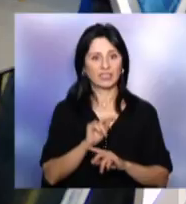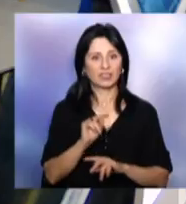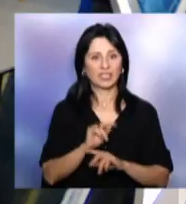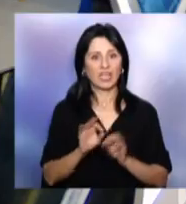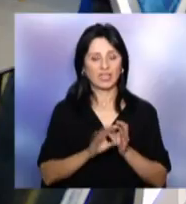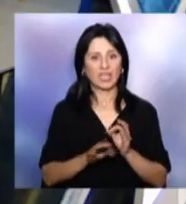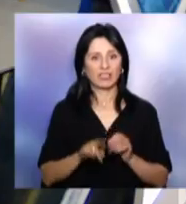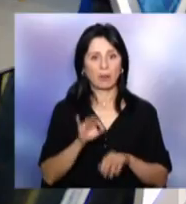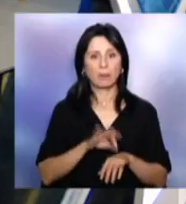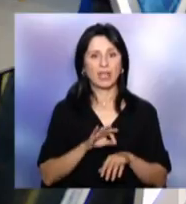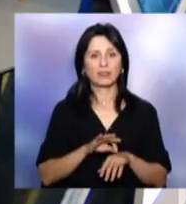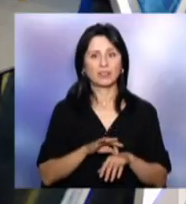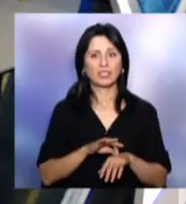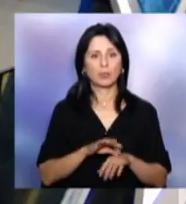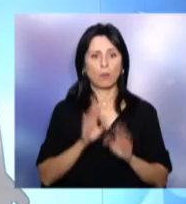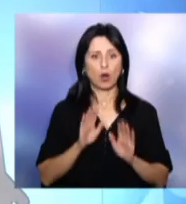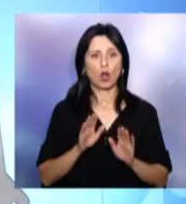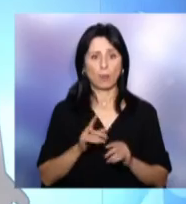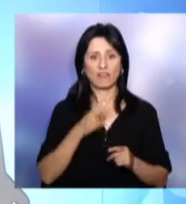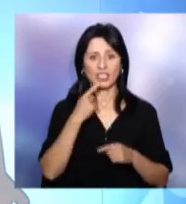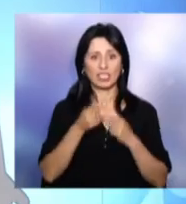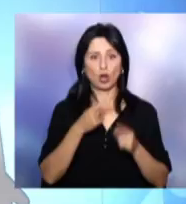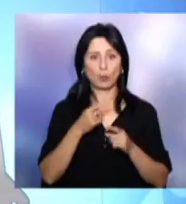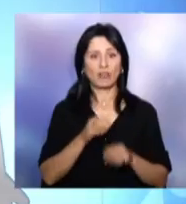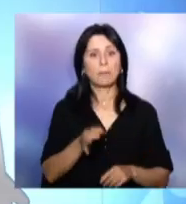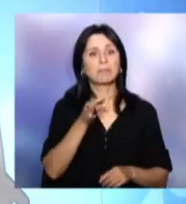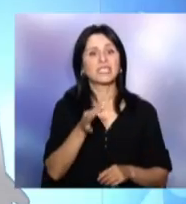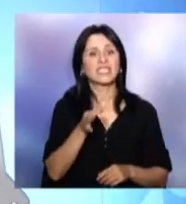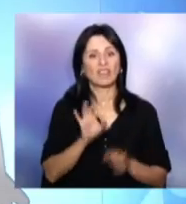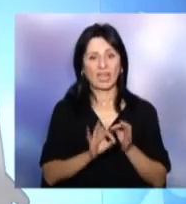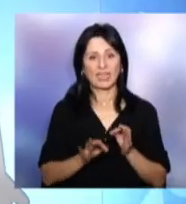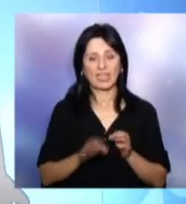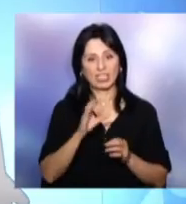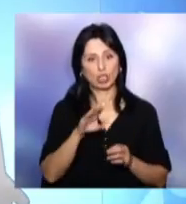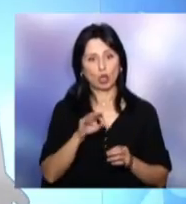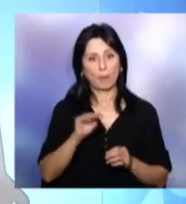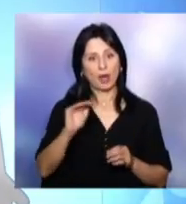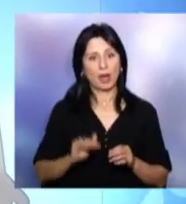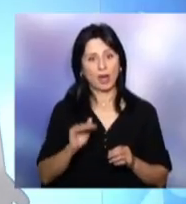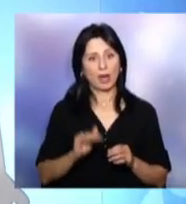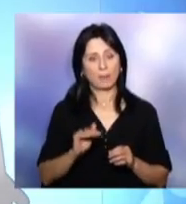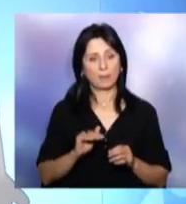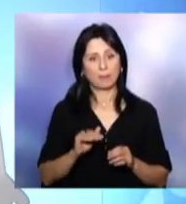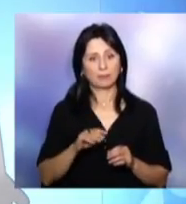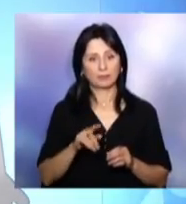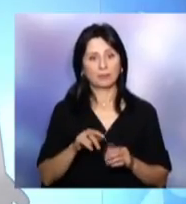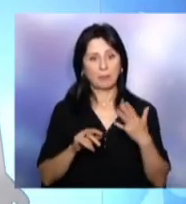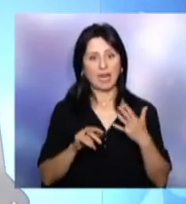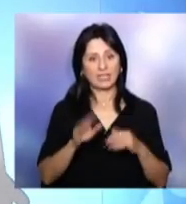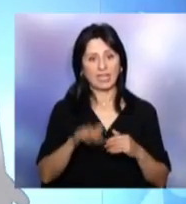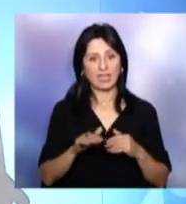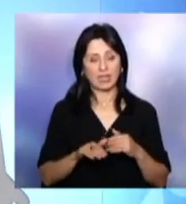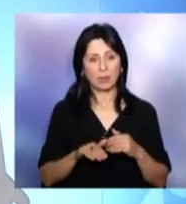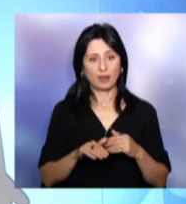შემდეგ პაციენტს მე მხოლოდ ვსაუბრობ მსხვილი ნაწლავის სტომაზე, რომელიც არის მარცხენა მხარეს განლაგებული და